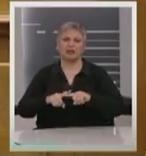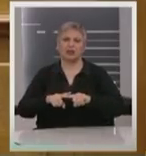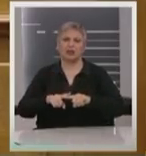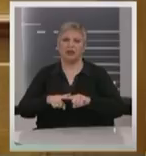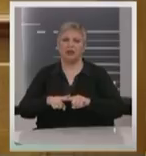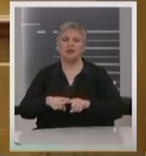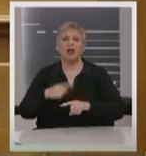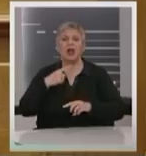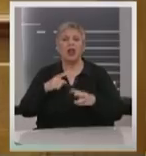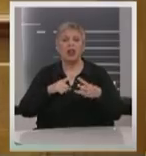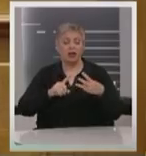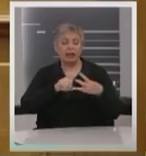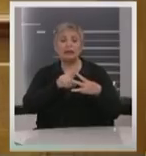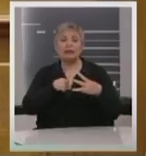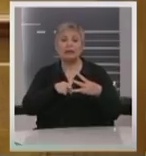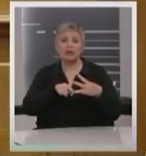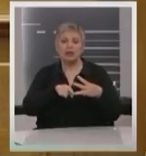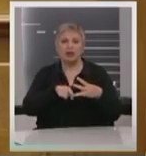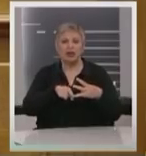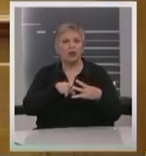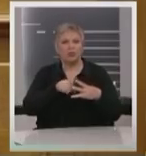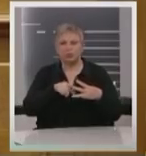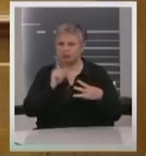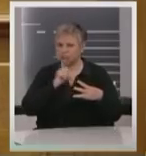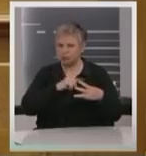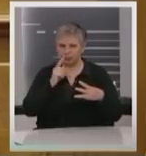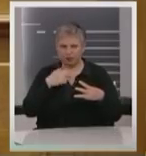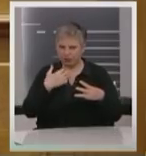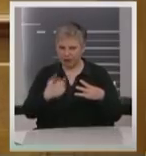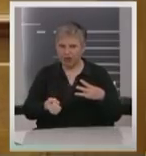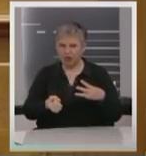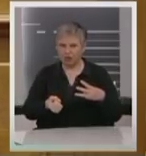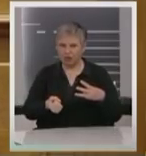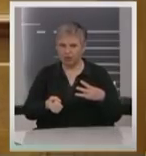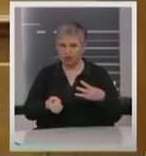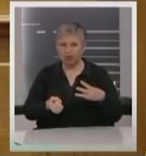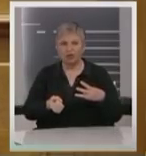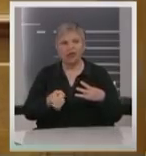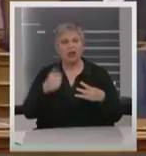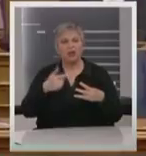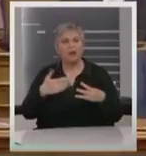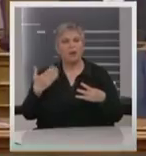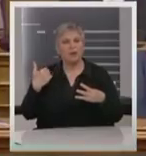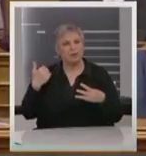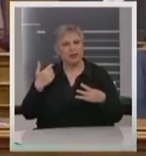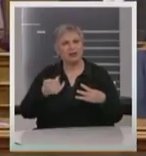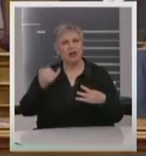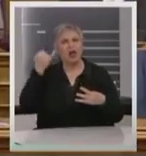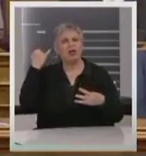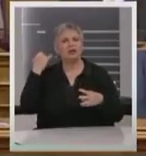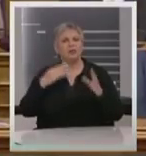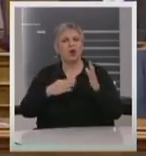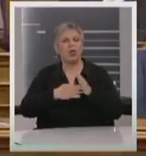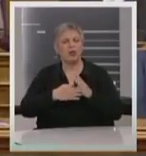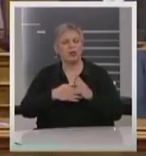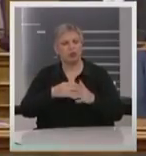3 ανυπόστατους ισχυρισμούς. Τους άκουσα και πριν από λίγο και από τον αντιπρόεδρο της κυβέρνησης, τον κ. Δρασάκη.